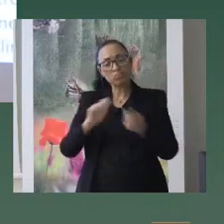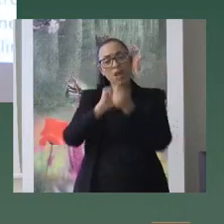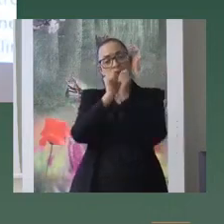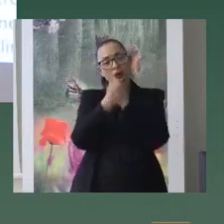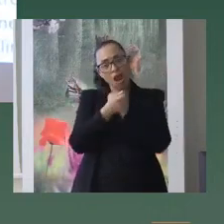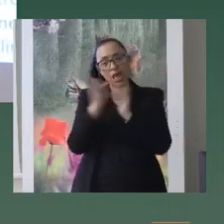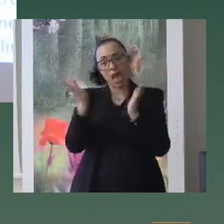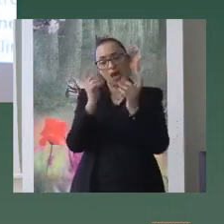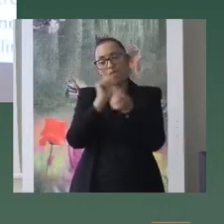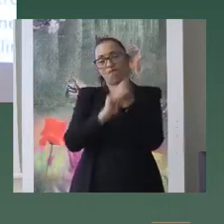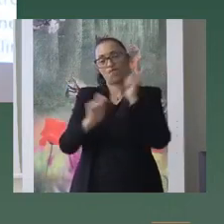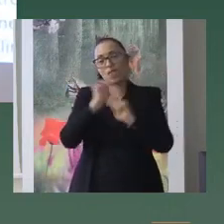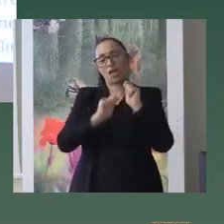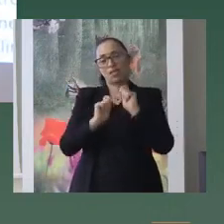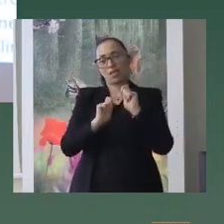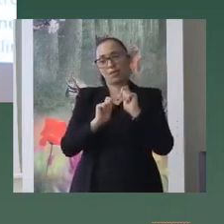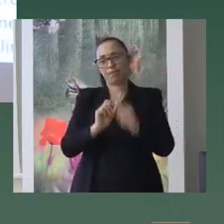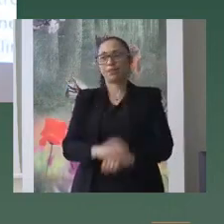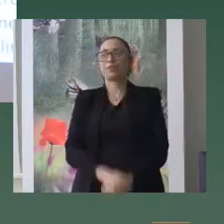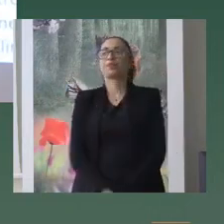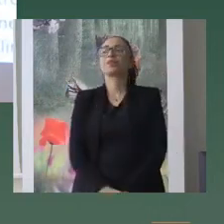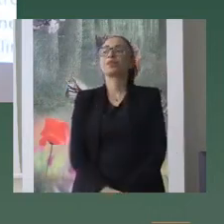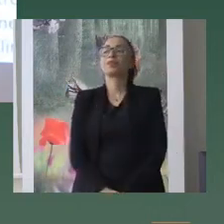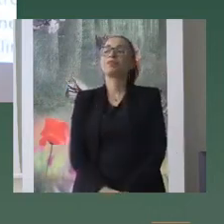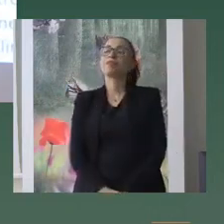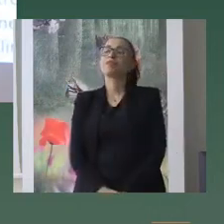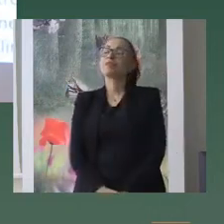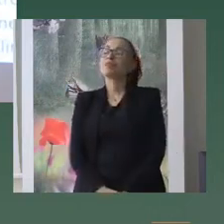να επανέλθει η αρχιτεκτονική στην πόλη.